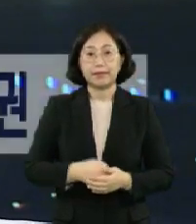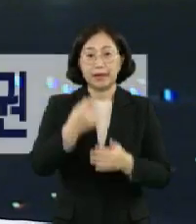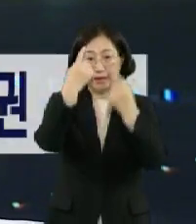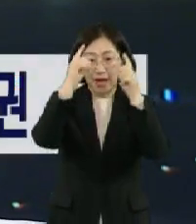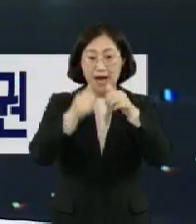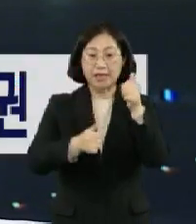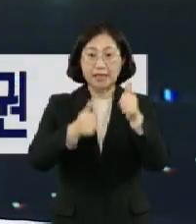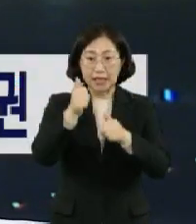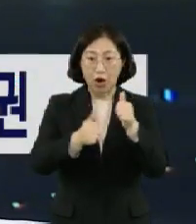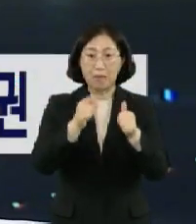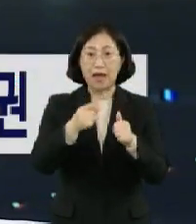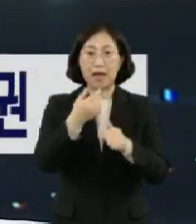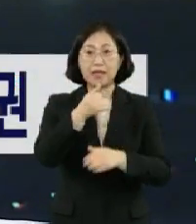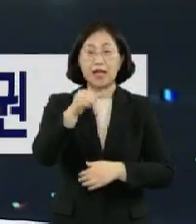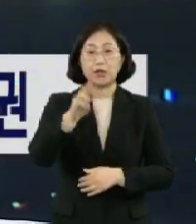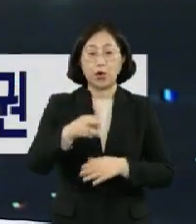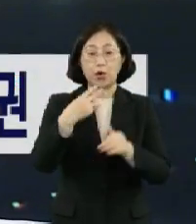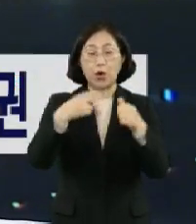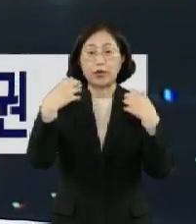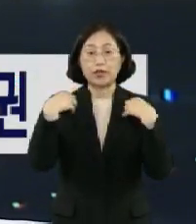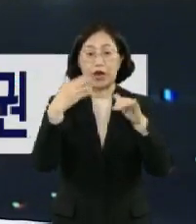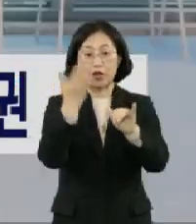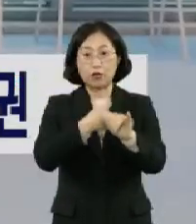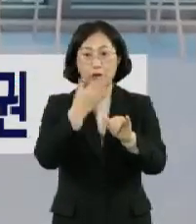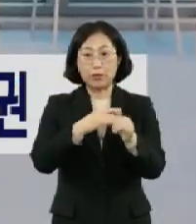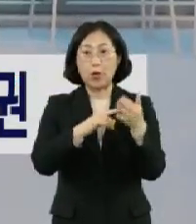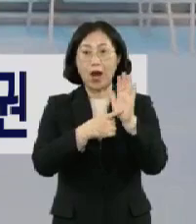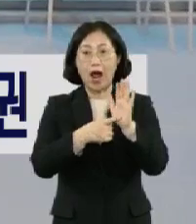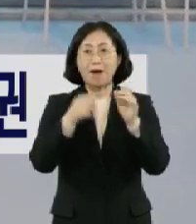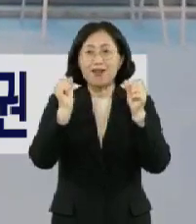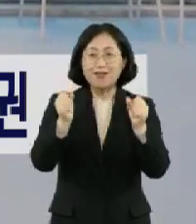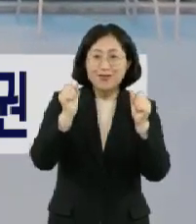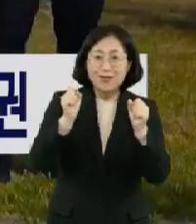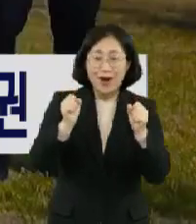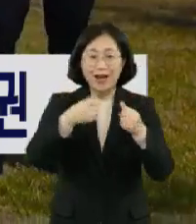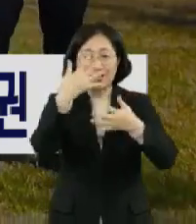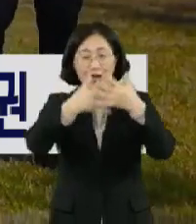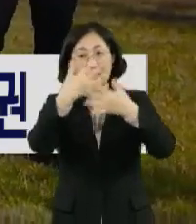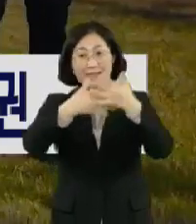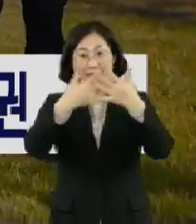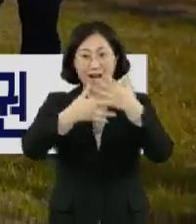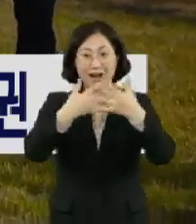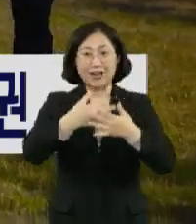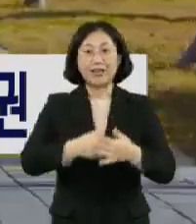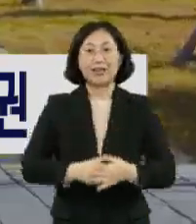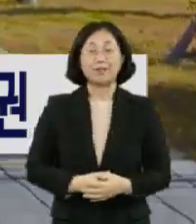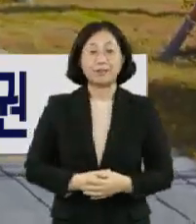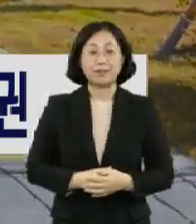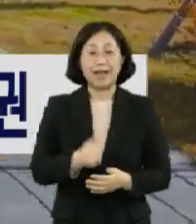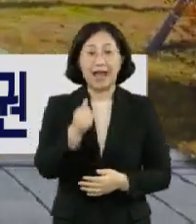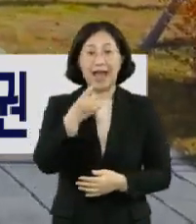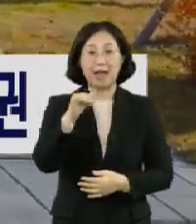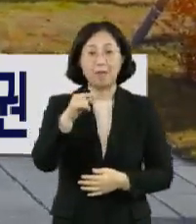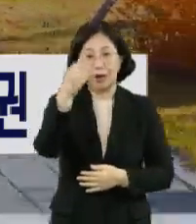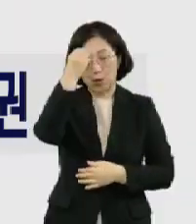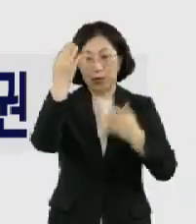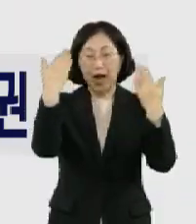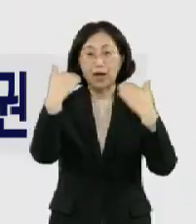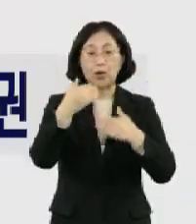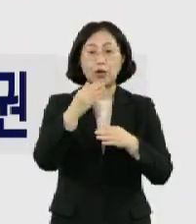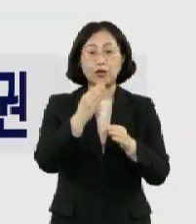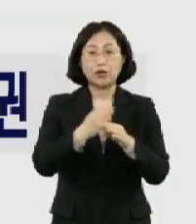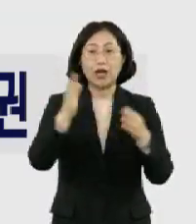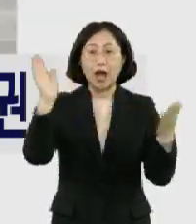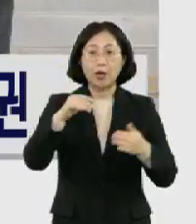수능 시험을 앞두고 세종시교육청 유튜브로 공개된 수능 응원 영상이 화제가 되고 있습니다. 세종해밀고등학교,